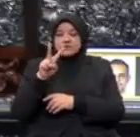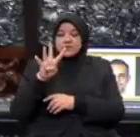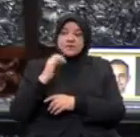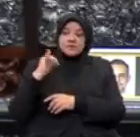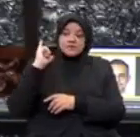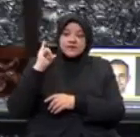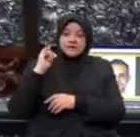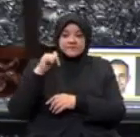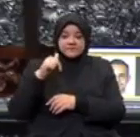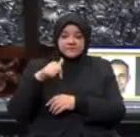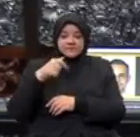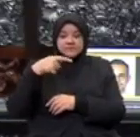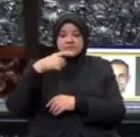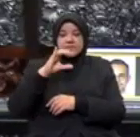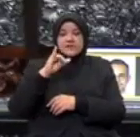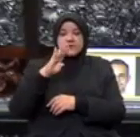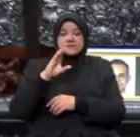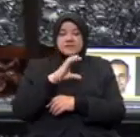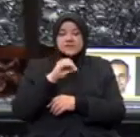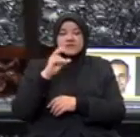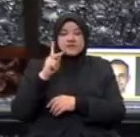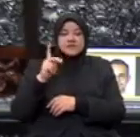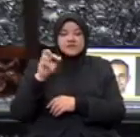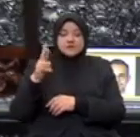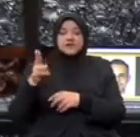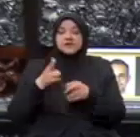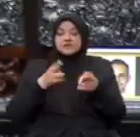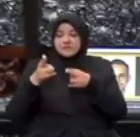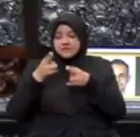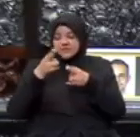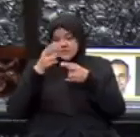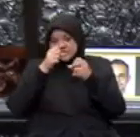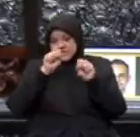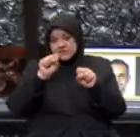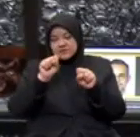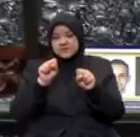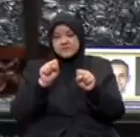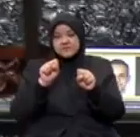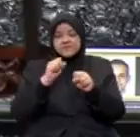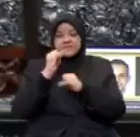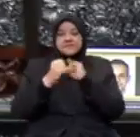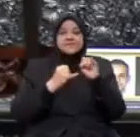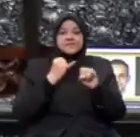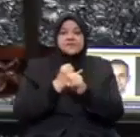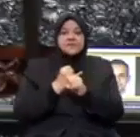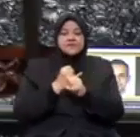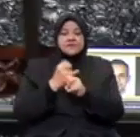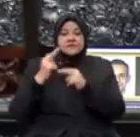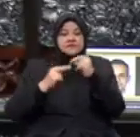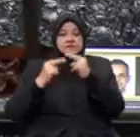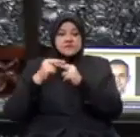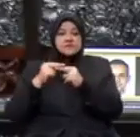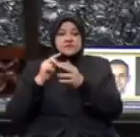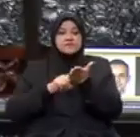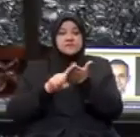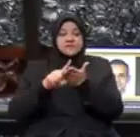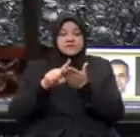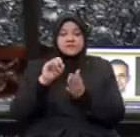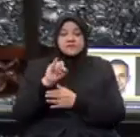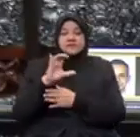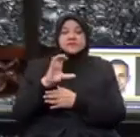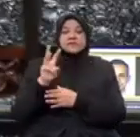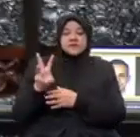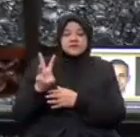semalam hari ini, CIDB dan KKR mengurustiakan dengan izin International Construction Week